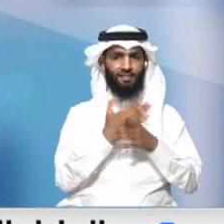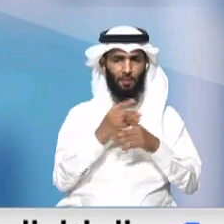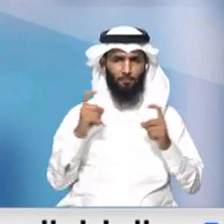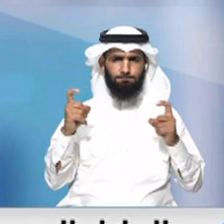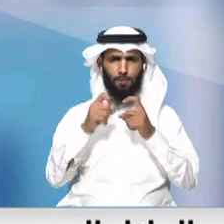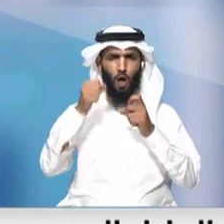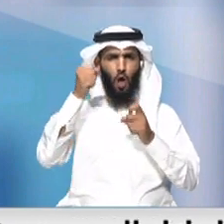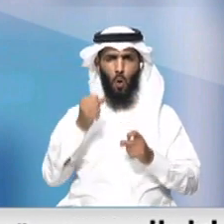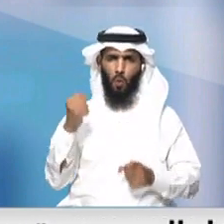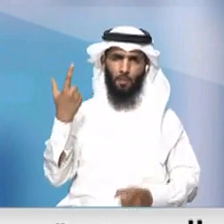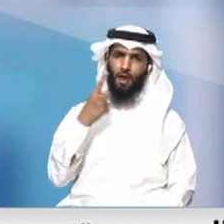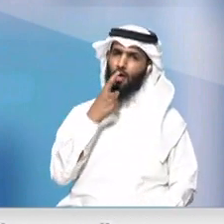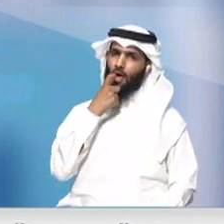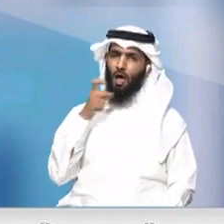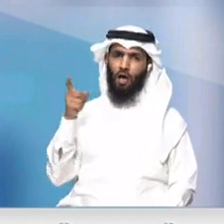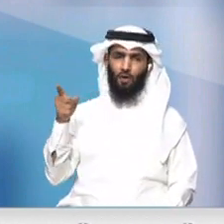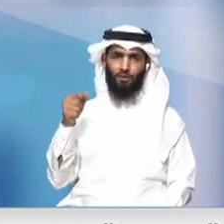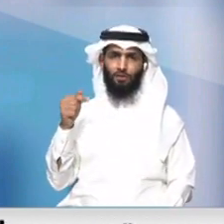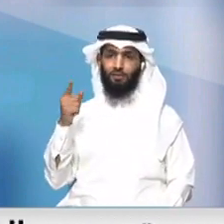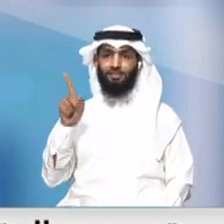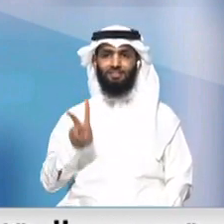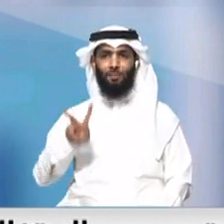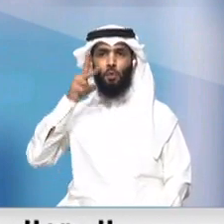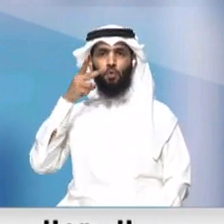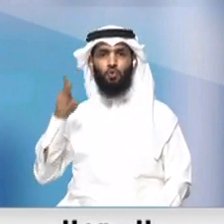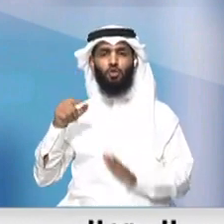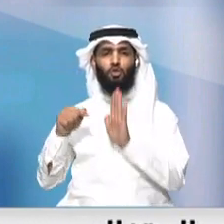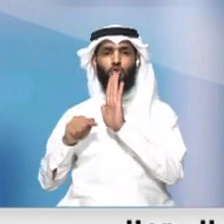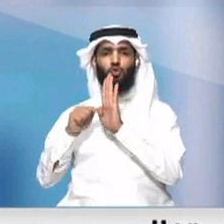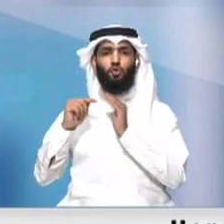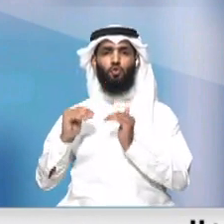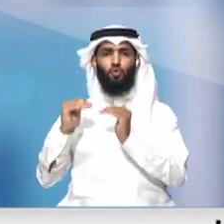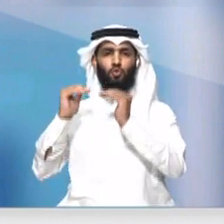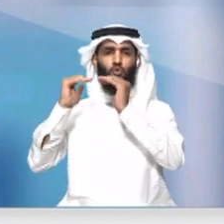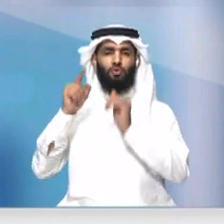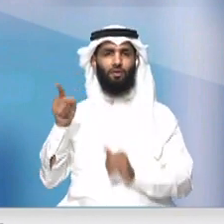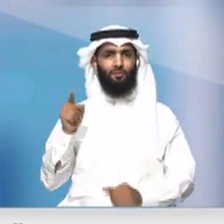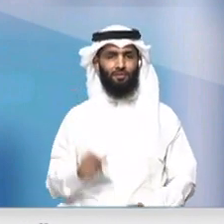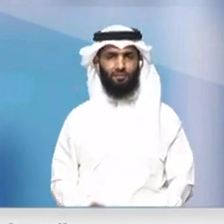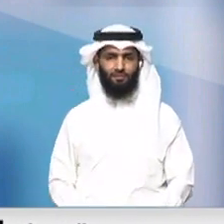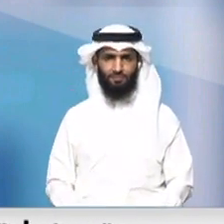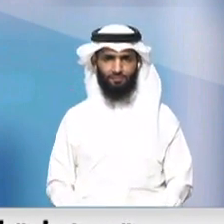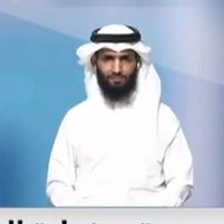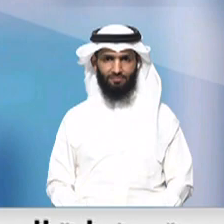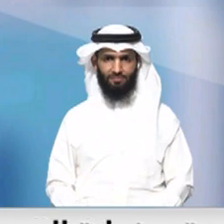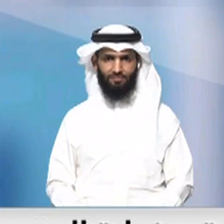الثانية ب 27 نقطة والطامح على المحافظة على موقعه.